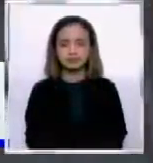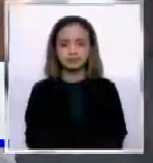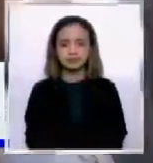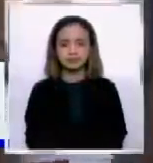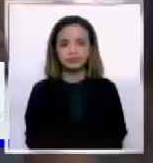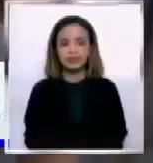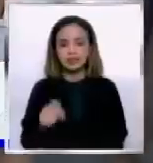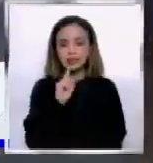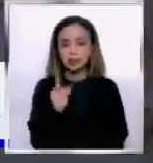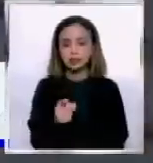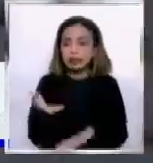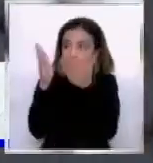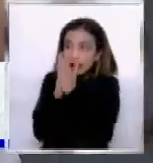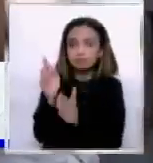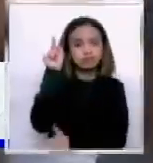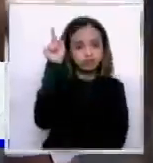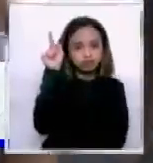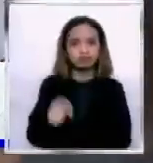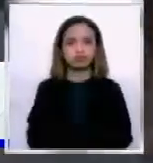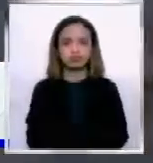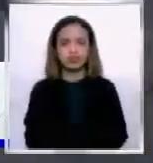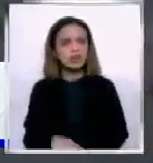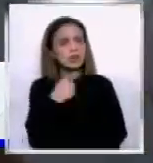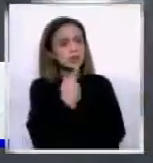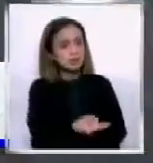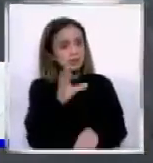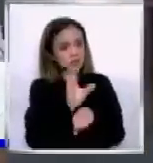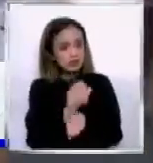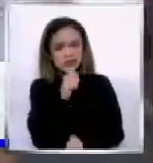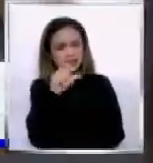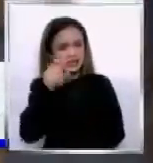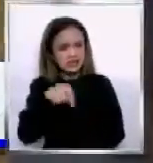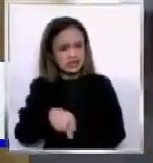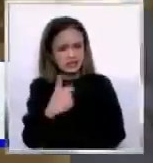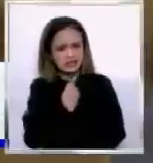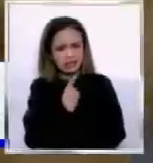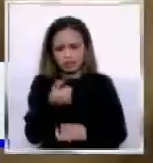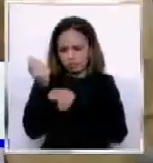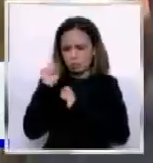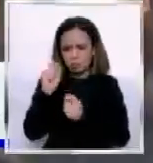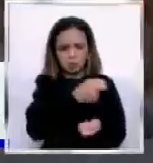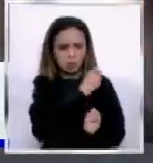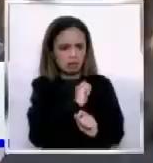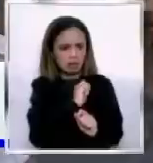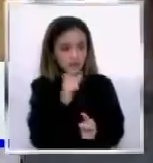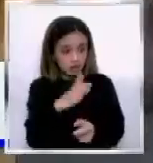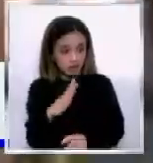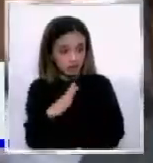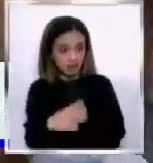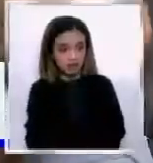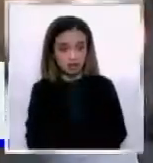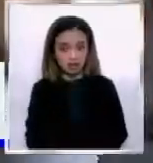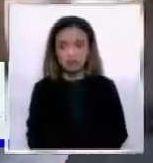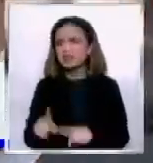itas. Sa atin na simbahan, hindi kailangan sakta ng sarili. Kapag-isa lang, okay na. Nakadepende